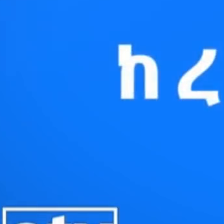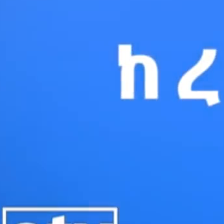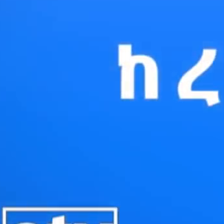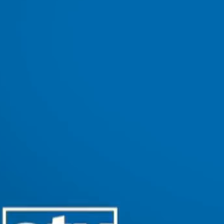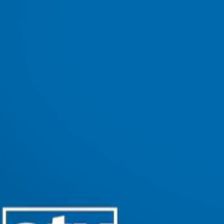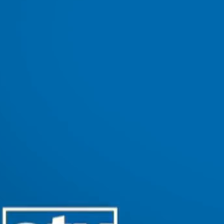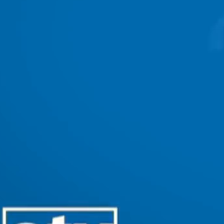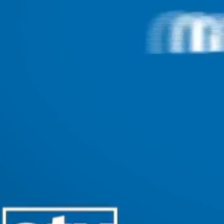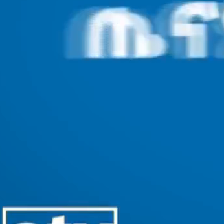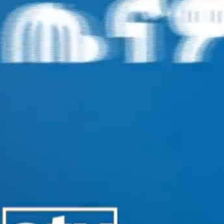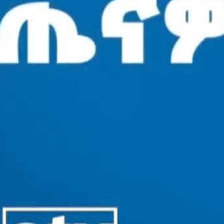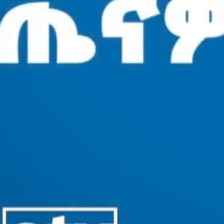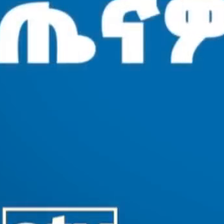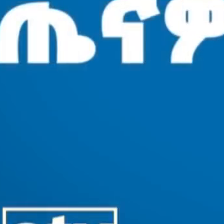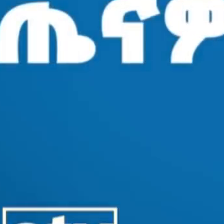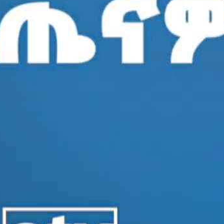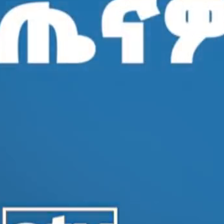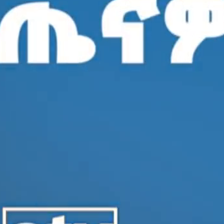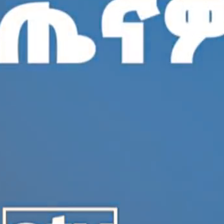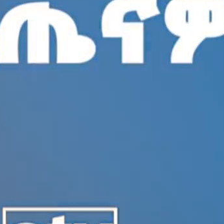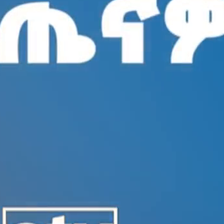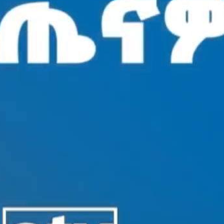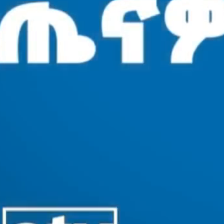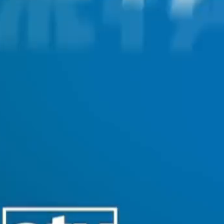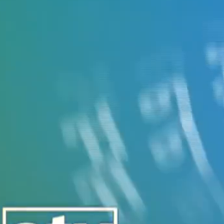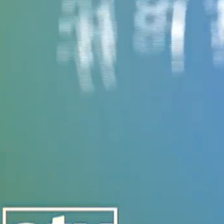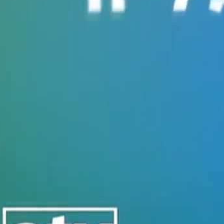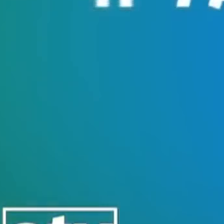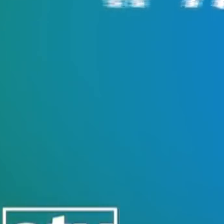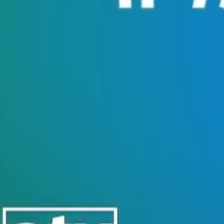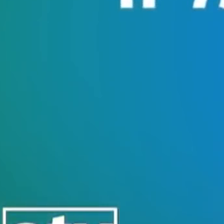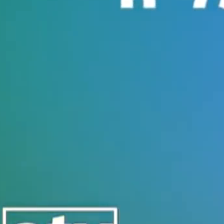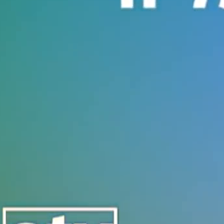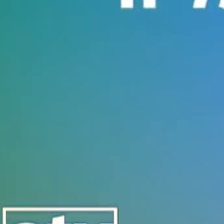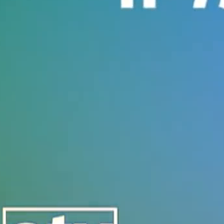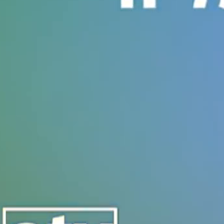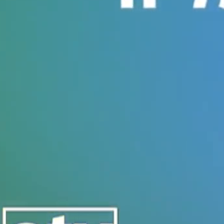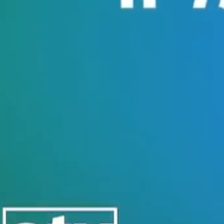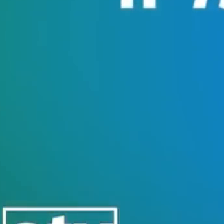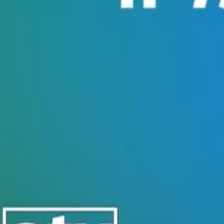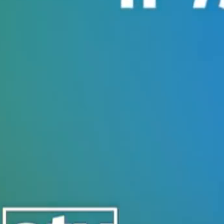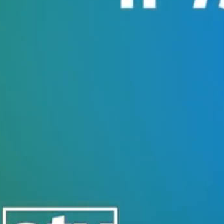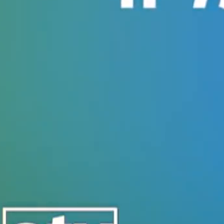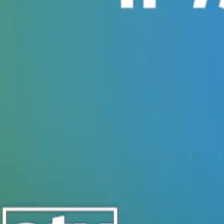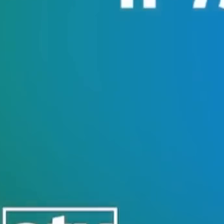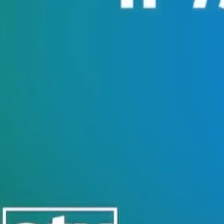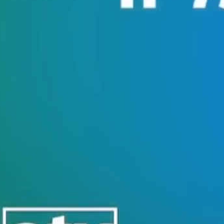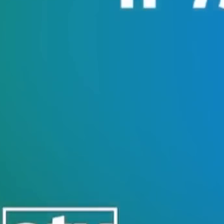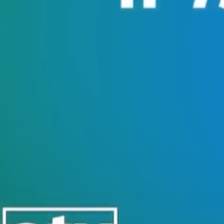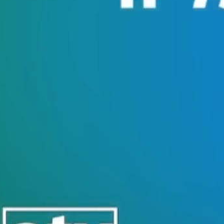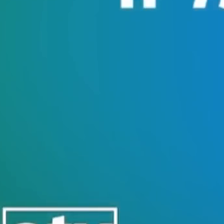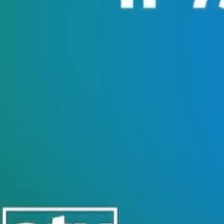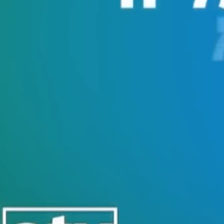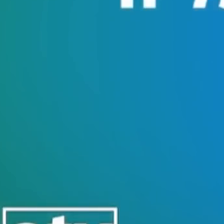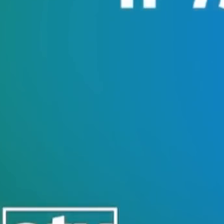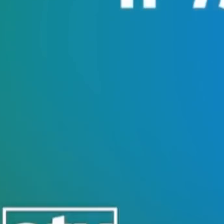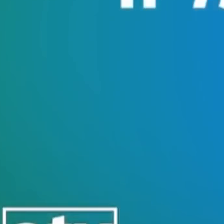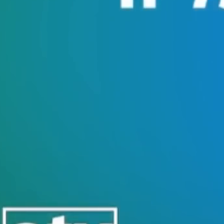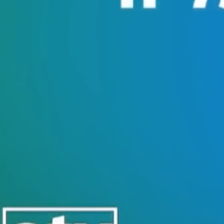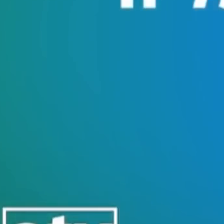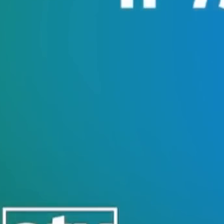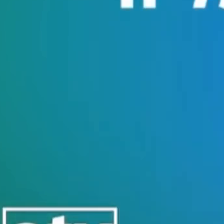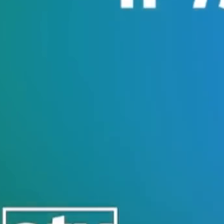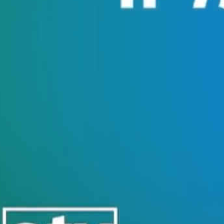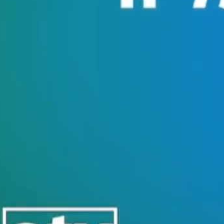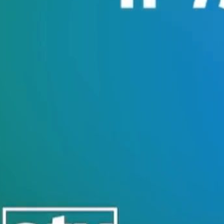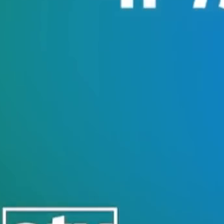እስከ 5 ሰዓት ጤናው በቤቶን ይከታተሉ። ዝግጅቱ በኢቲቪ ዜና፣ በኢትዮጵያ ሬዲዮ አገልግሎት፣ በኤፍኤም